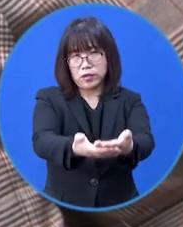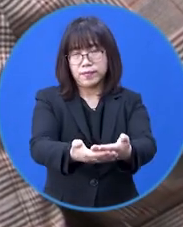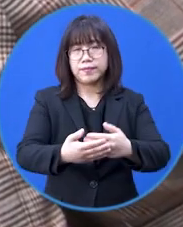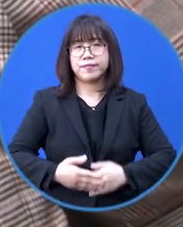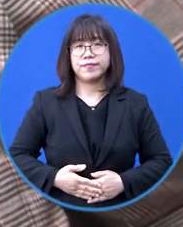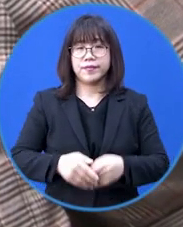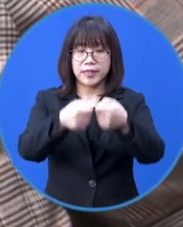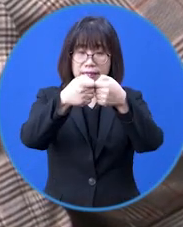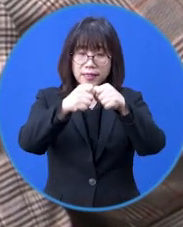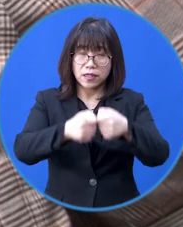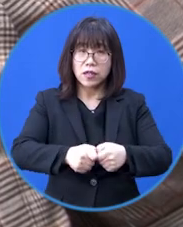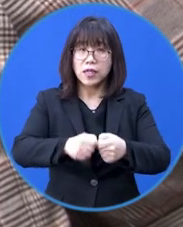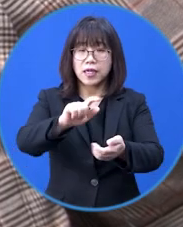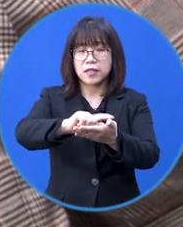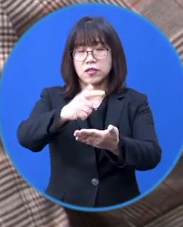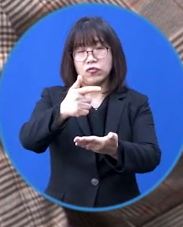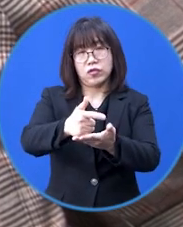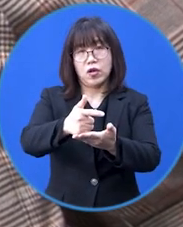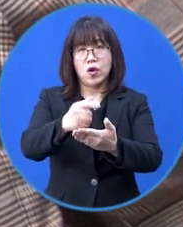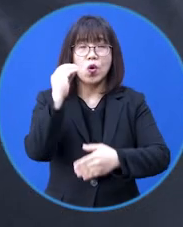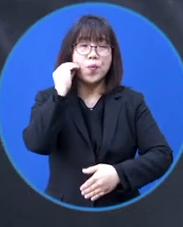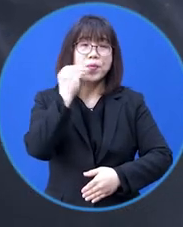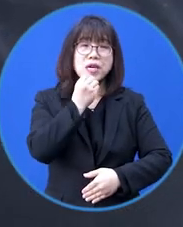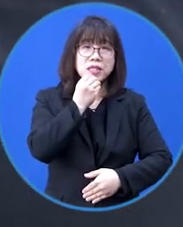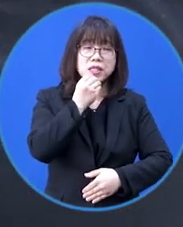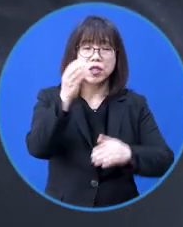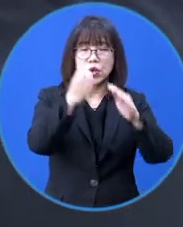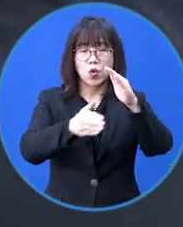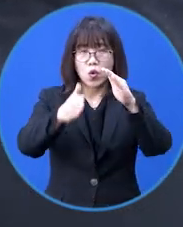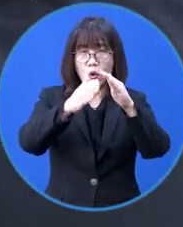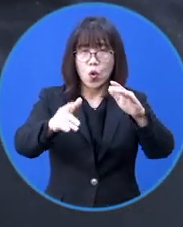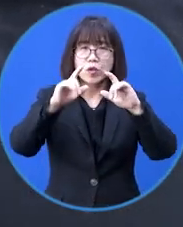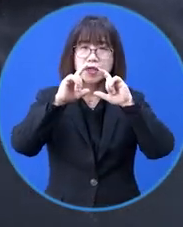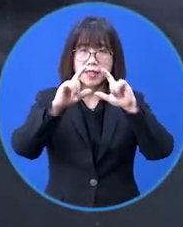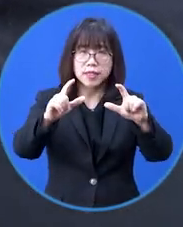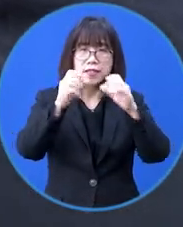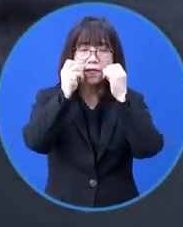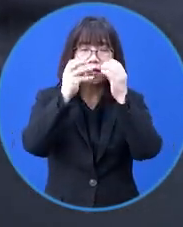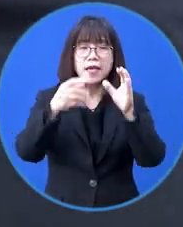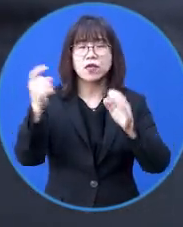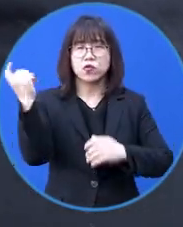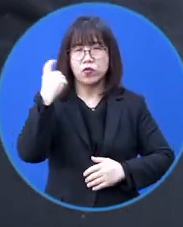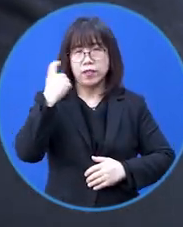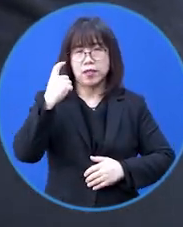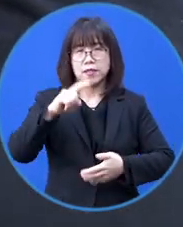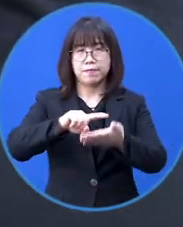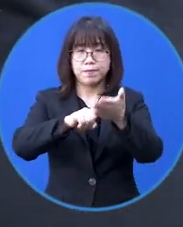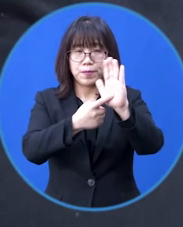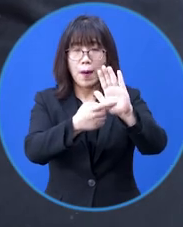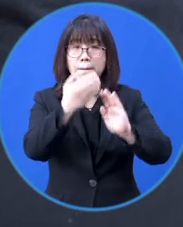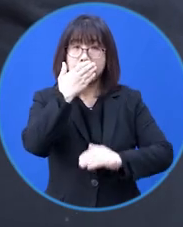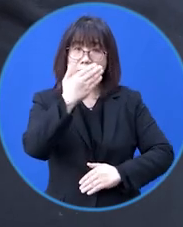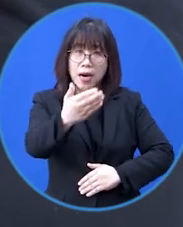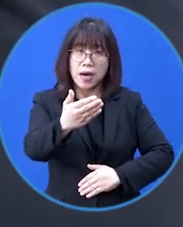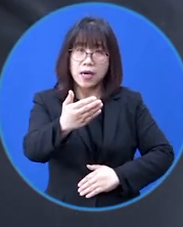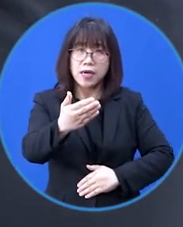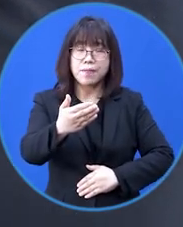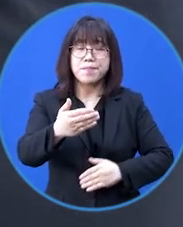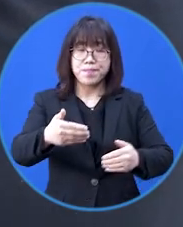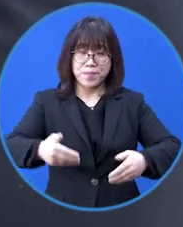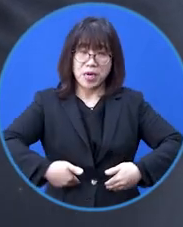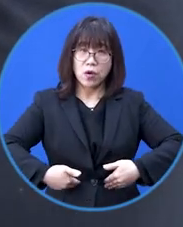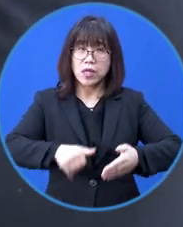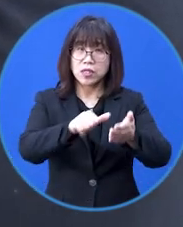제출해야 합니다. 자세한 사항은 강서구청 홈페이지 공지 새 소식에서 확인할 수 있으며 신청에